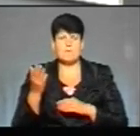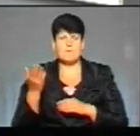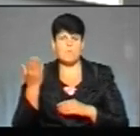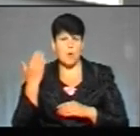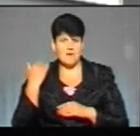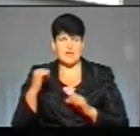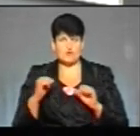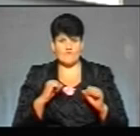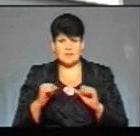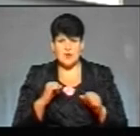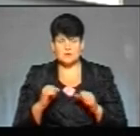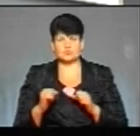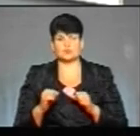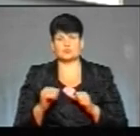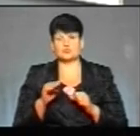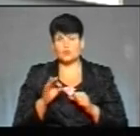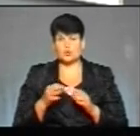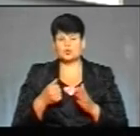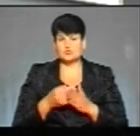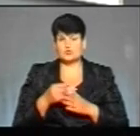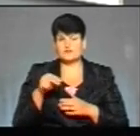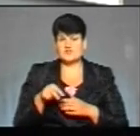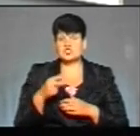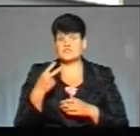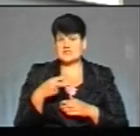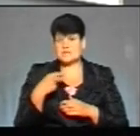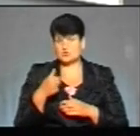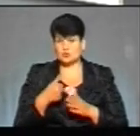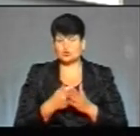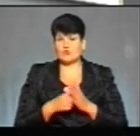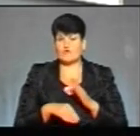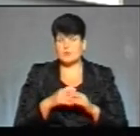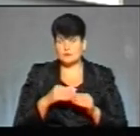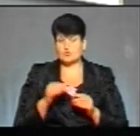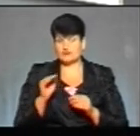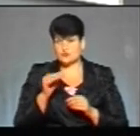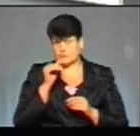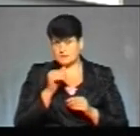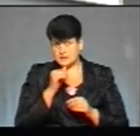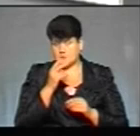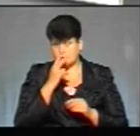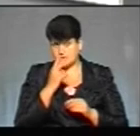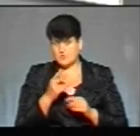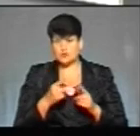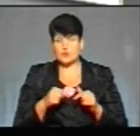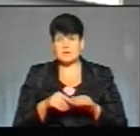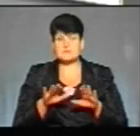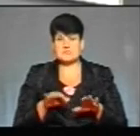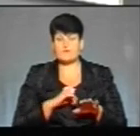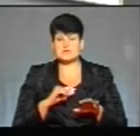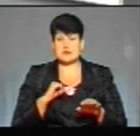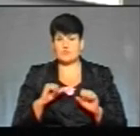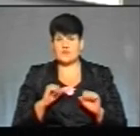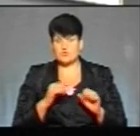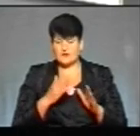попередньою владою, так називаємо, то до 2020 року, до виборів в жовтні місяці, ті, що передбачені Конституцією, до органів місцевого самоврядування,